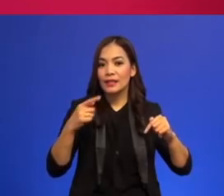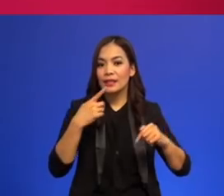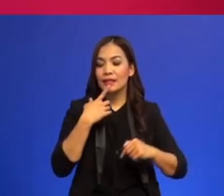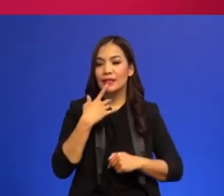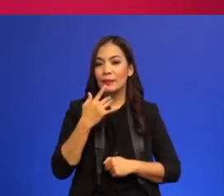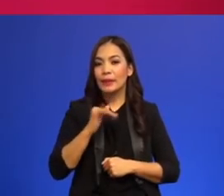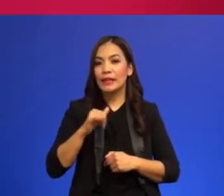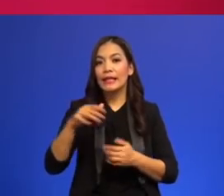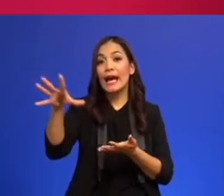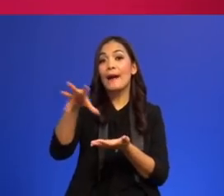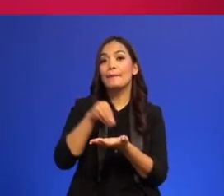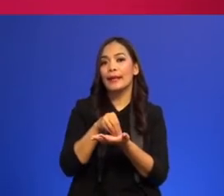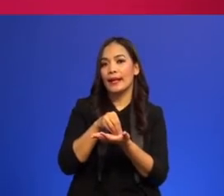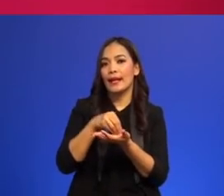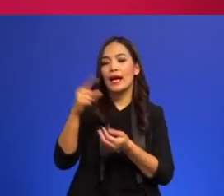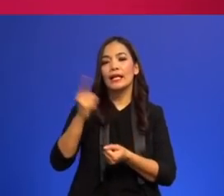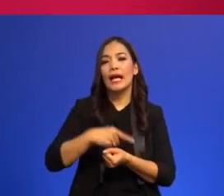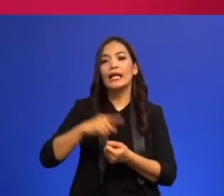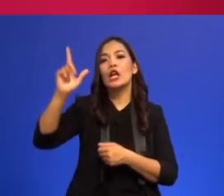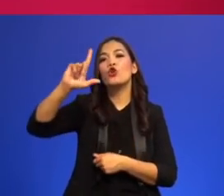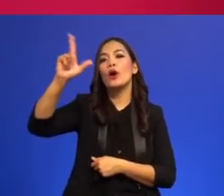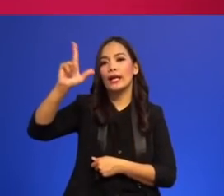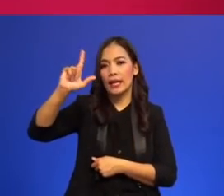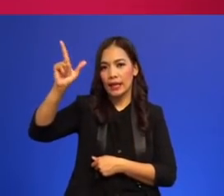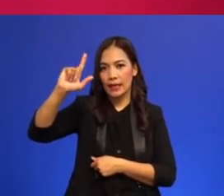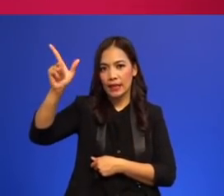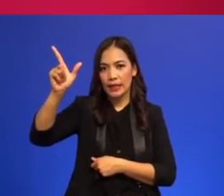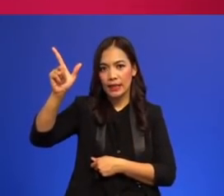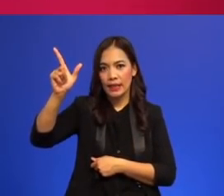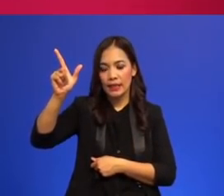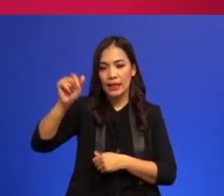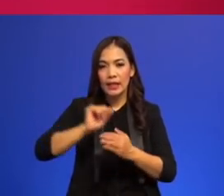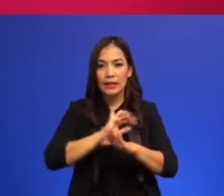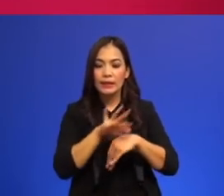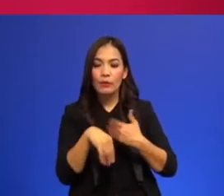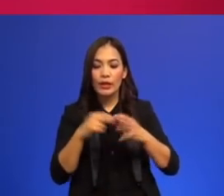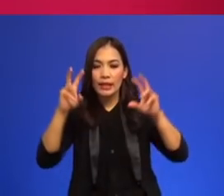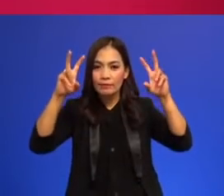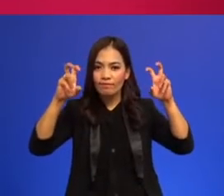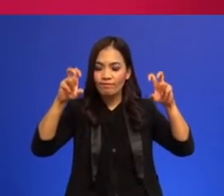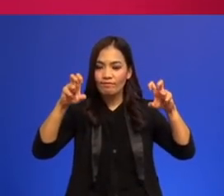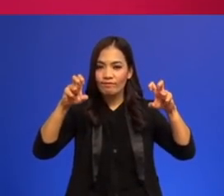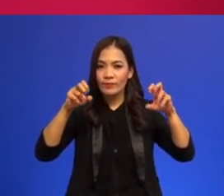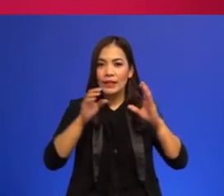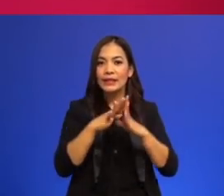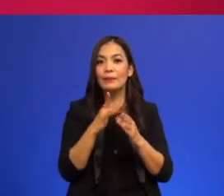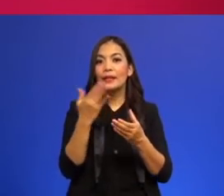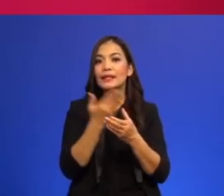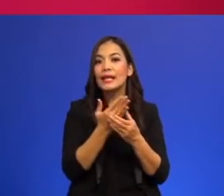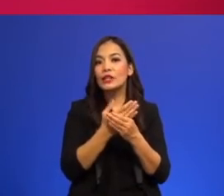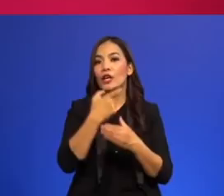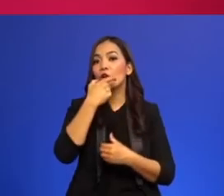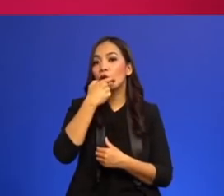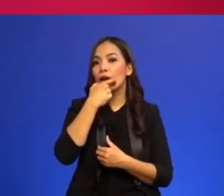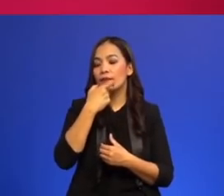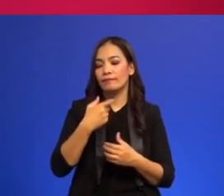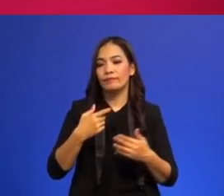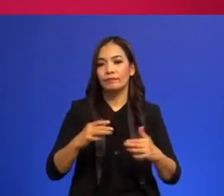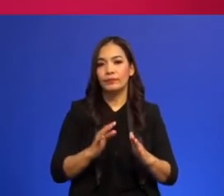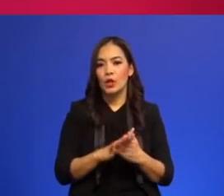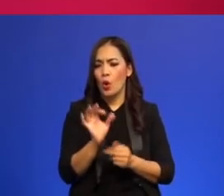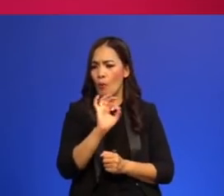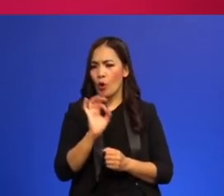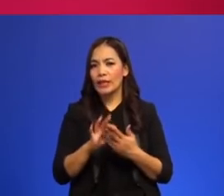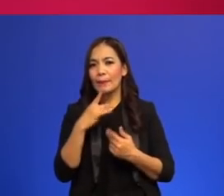diimport atau diadopsi dari luar negeri. Istilahnya saja sandwich ya. Bukan gethuk